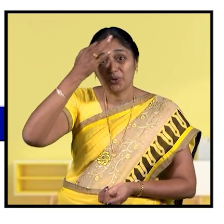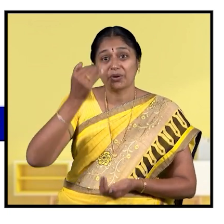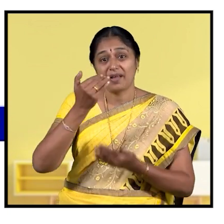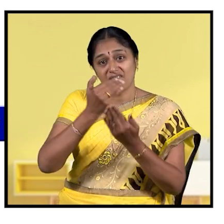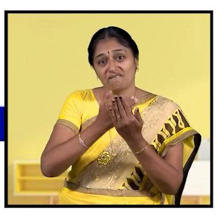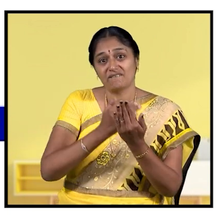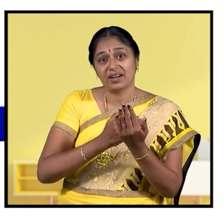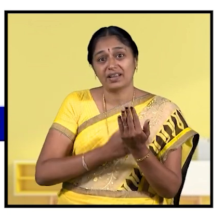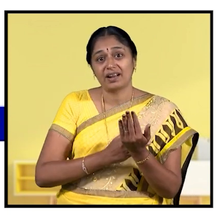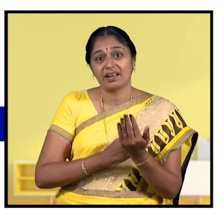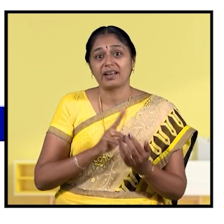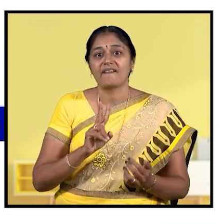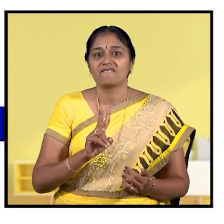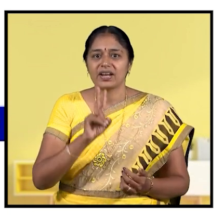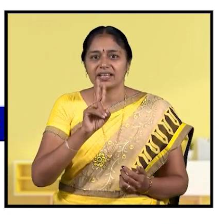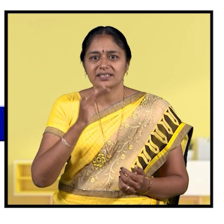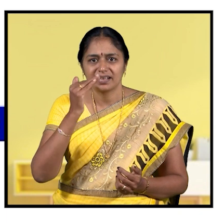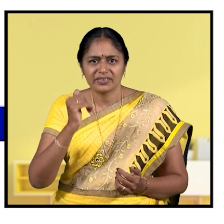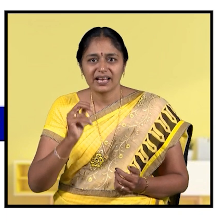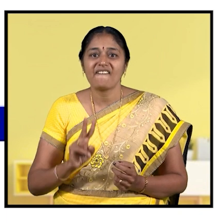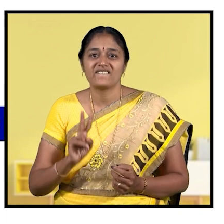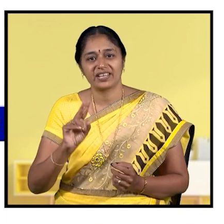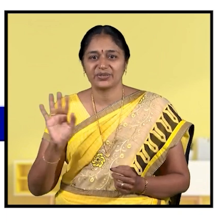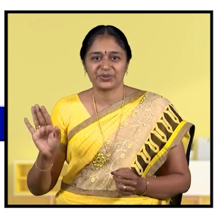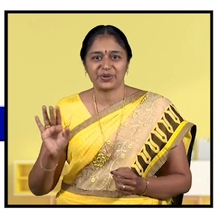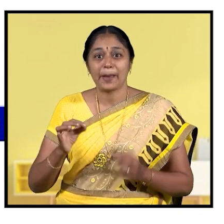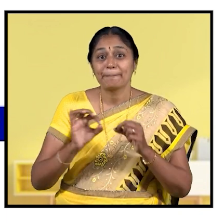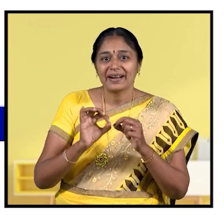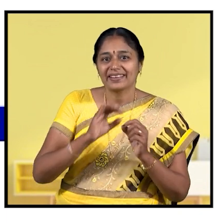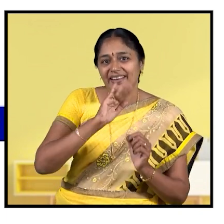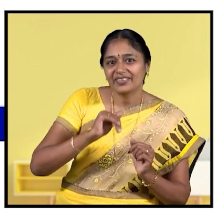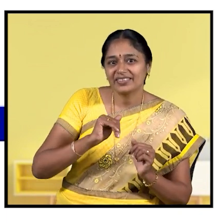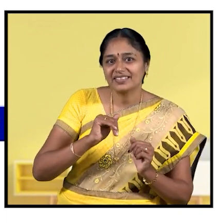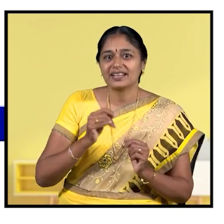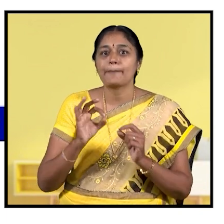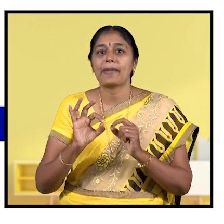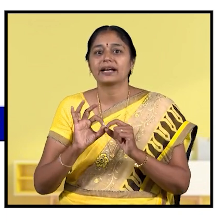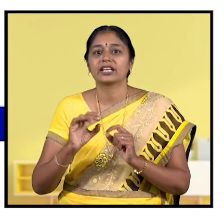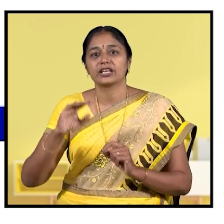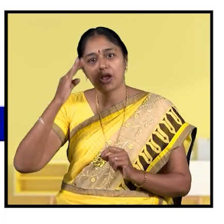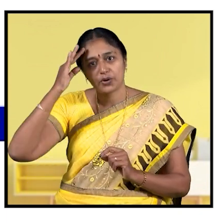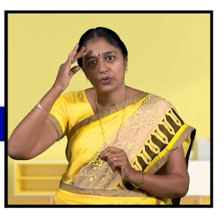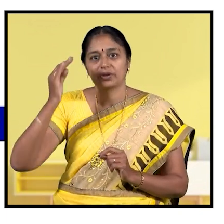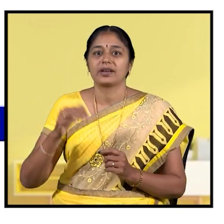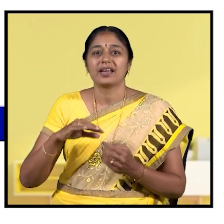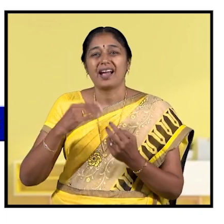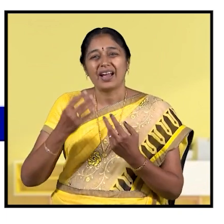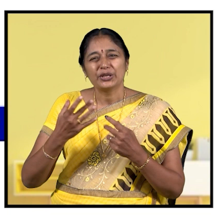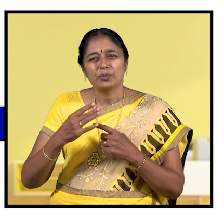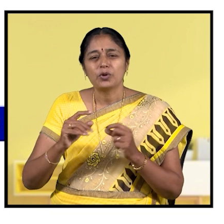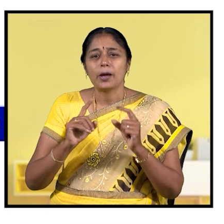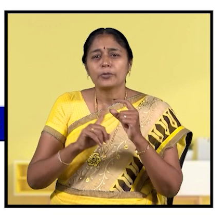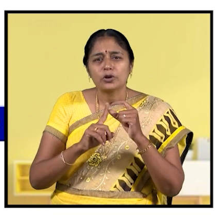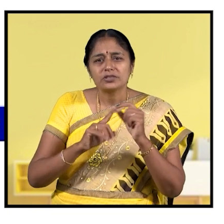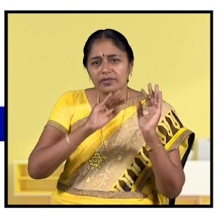பார்க்கலாம். உதாரணமாக வைரஸால் பரவச்சுன்னா அது வைரஸ் நோய், பாக்டீரியா மூலம் பரவச்சுன்னா பாக்டீரியா நோய், பூஞ்சைகள் மூலம் பரவச்சா அது பூஞ்சைகள் நோய், புரோட்டோசோவ மூலம் பரவச்சா புரோட்டோசோவ